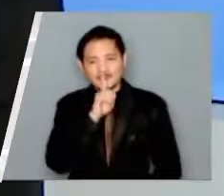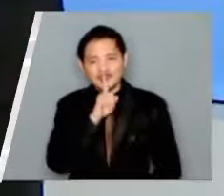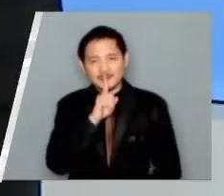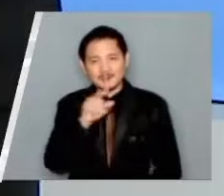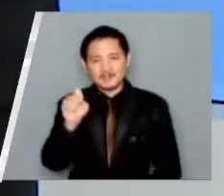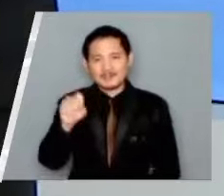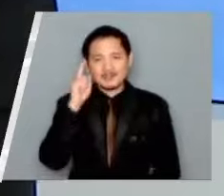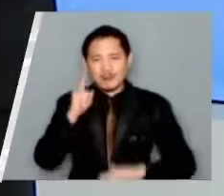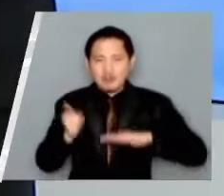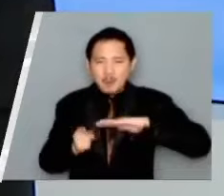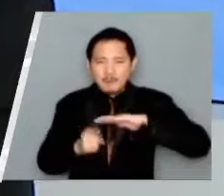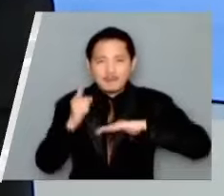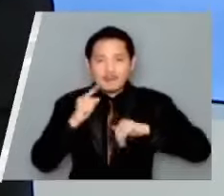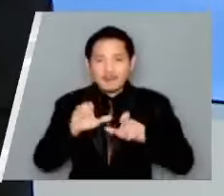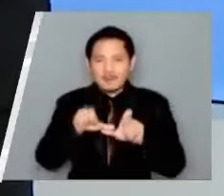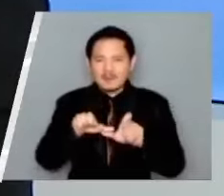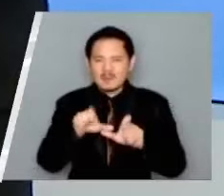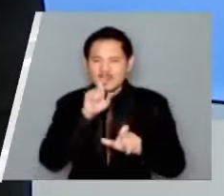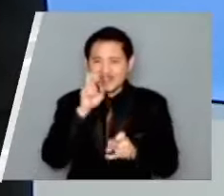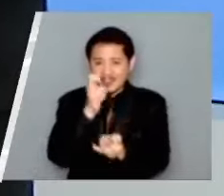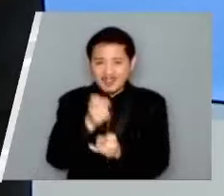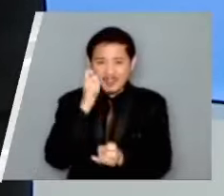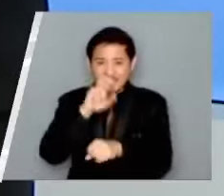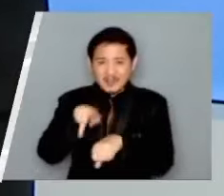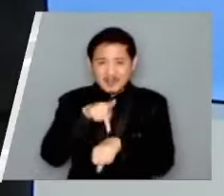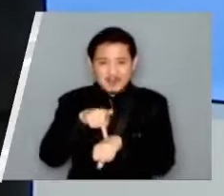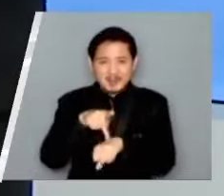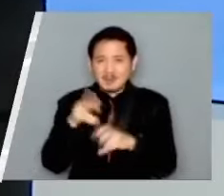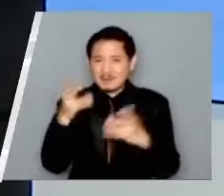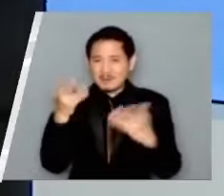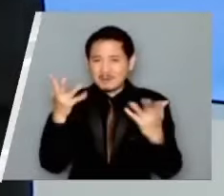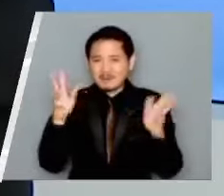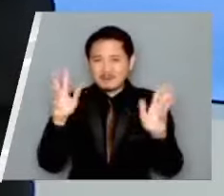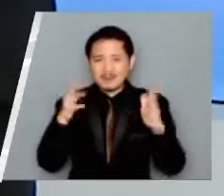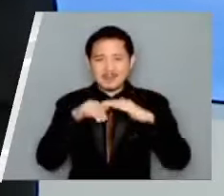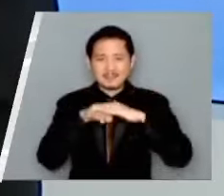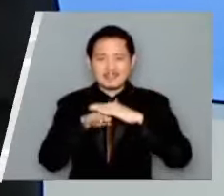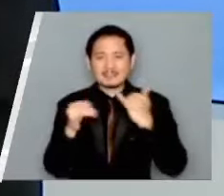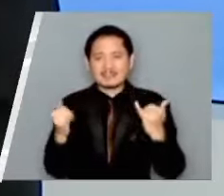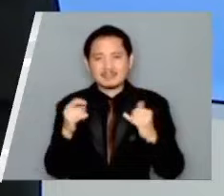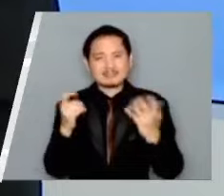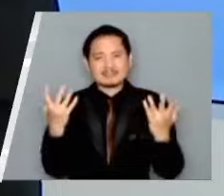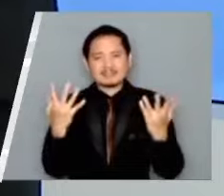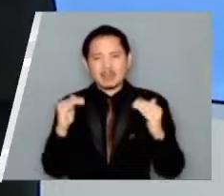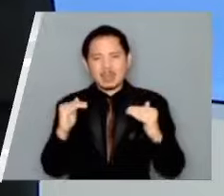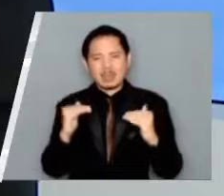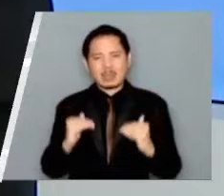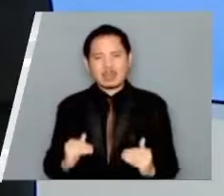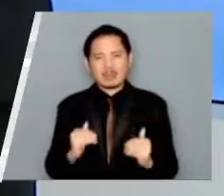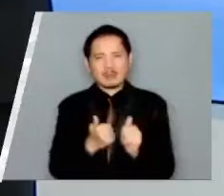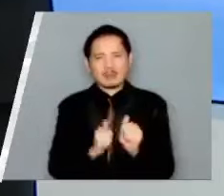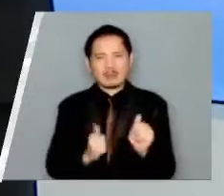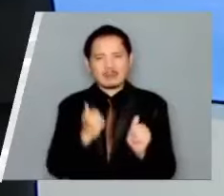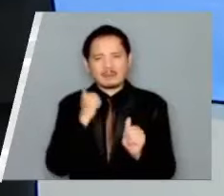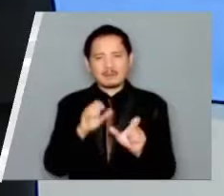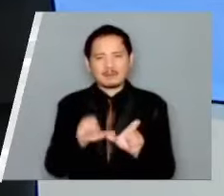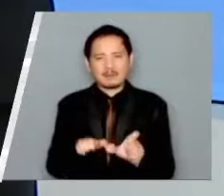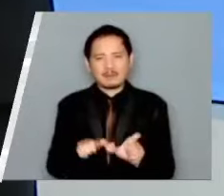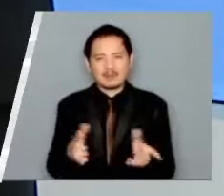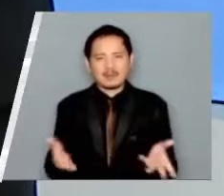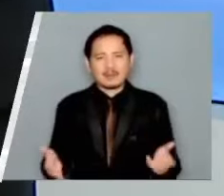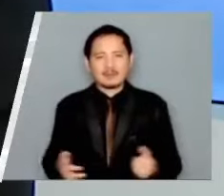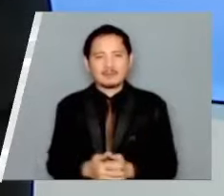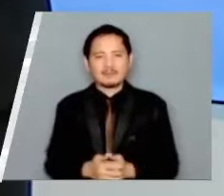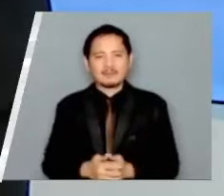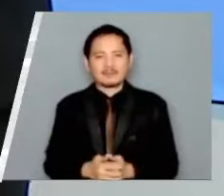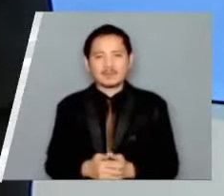may kapansana. Mahirap kasi sa Pilipinas eh, kasi dapat yes, maging mas diba, friendly tayo sa PWDs. Yung mga ko natin, yung mga tourist